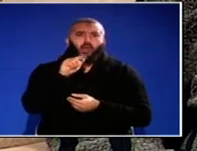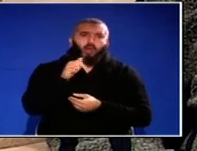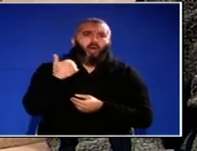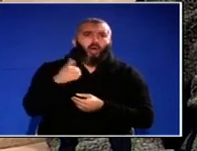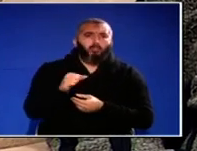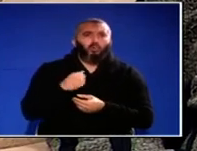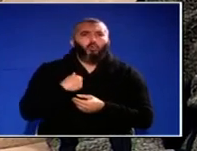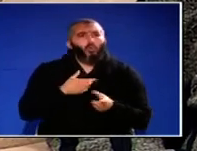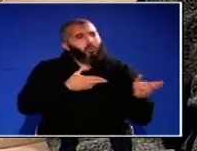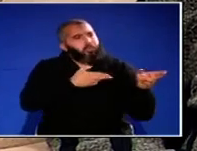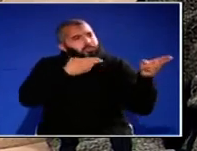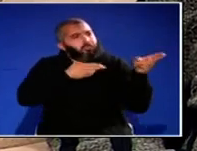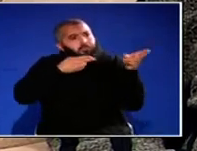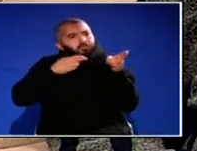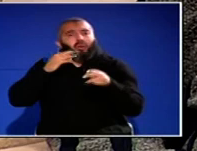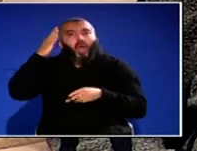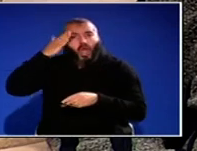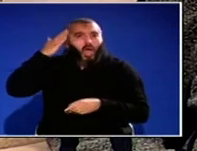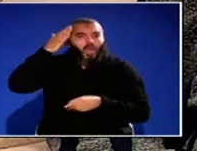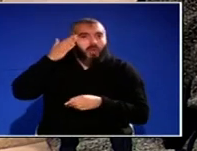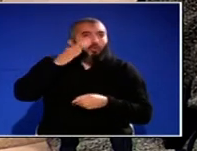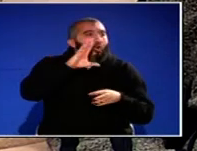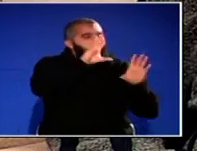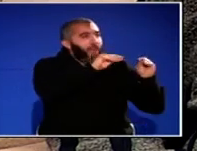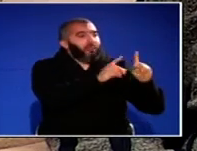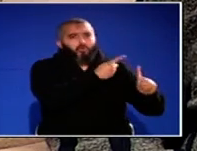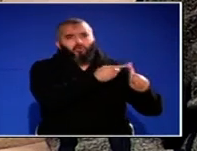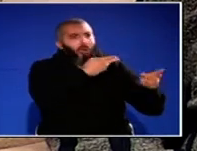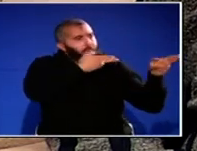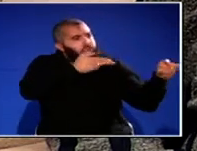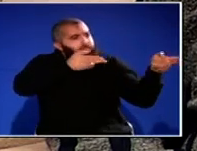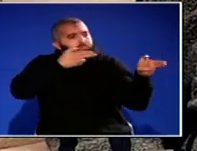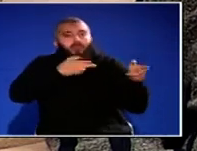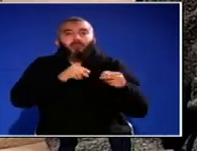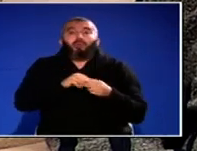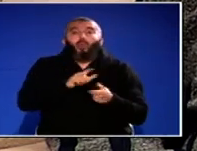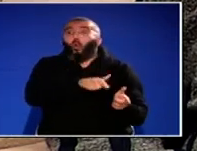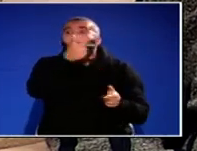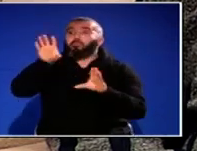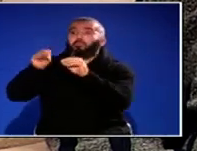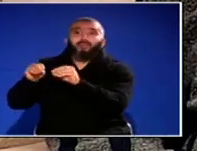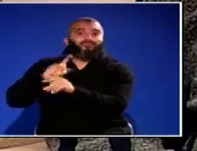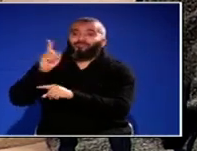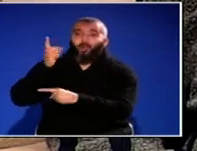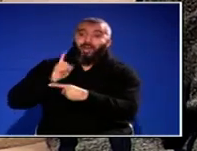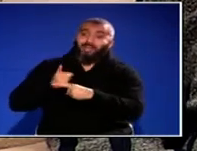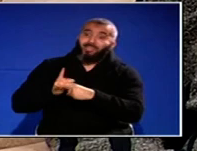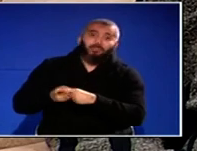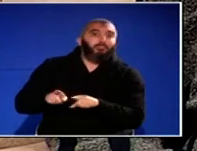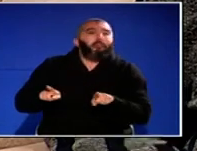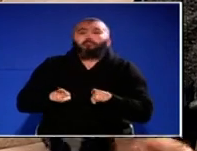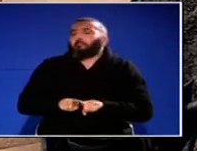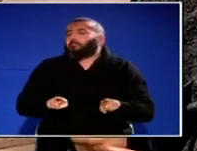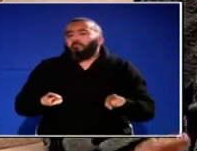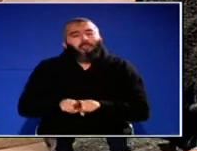أماكن معينة وقد يحرم هناك في محميات معينة فيحرم. فلكأنما الحديث عن هذه الأشهر الأربعة